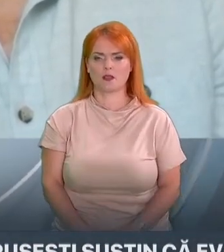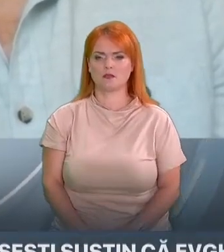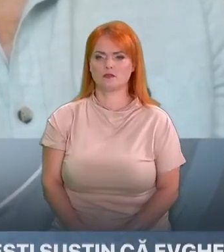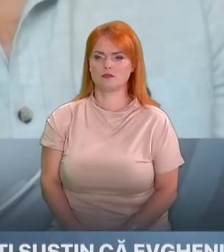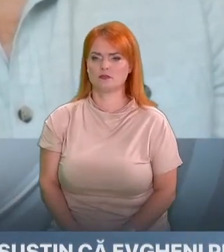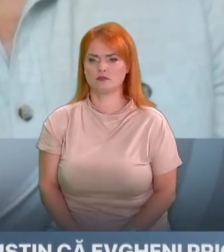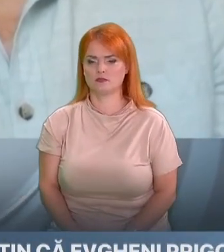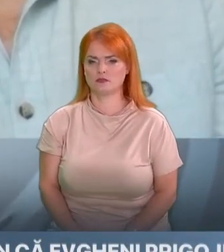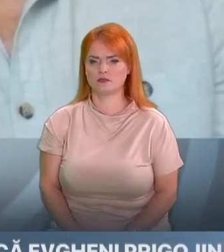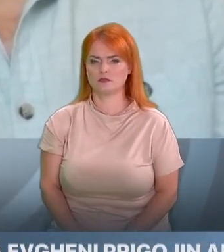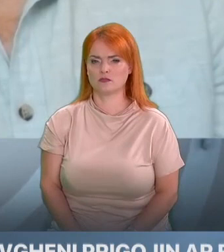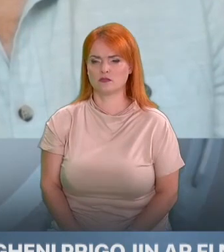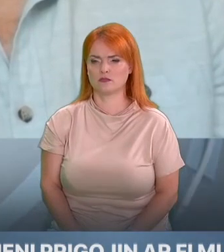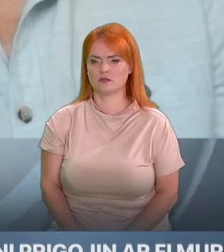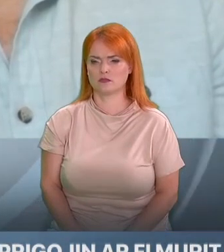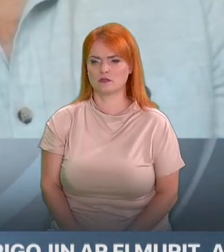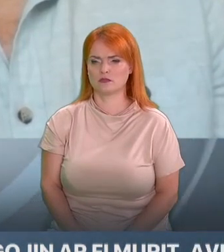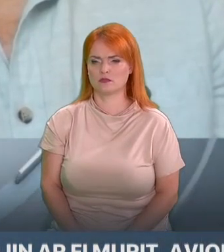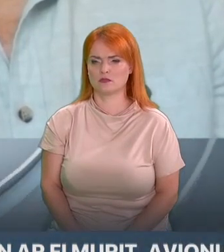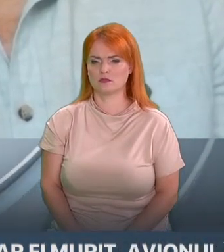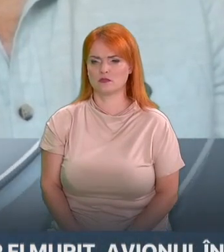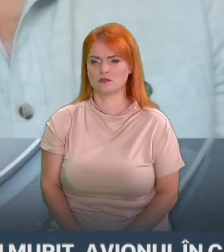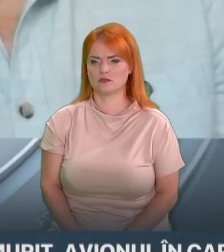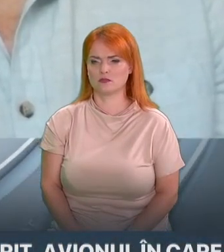influență, dar și care au fost consecințele pentru poporul nostru.